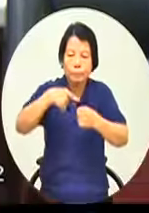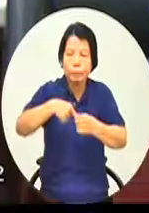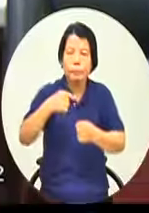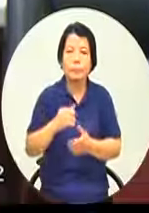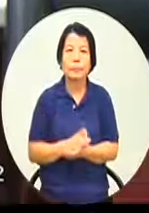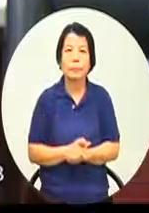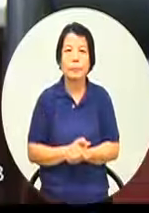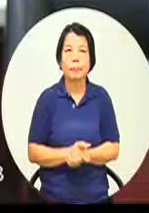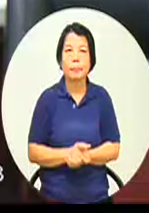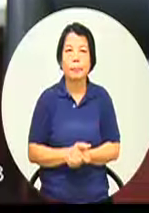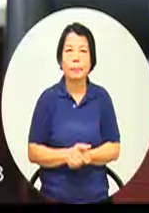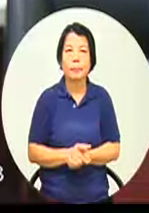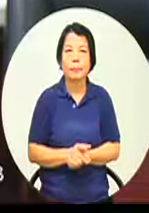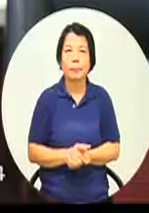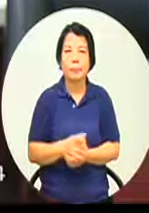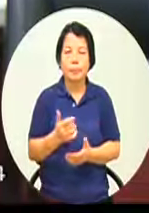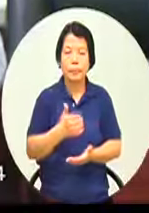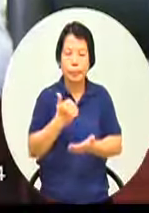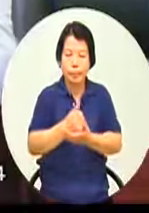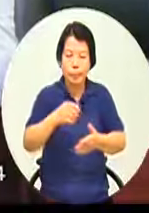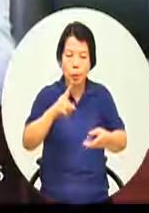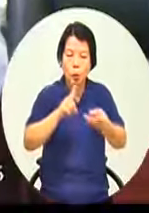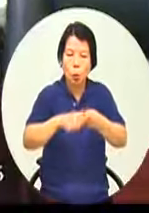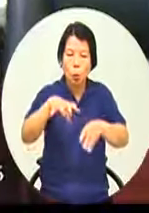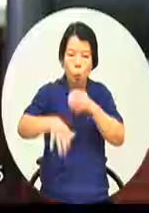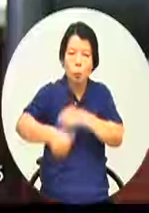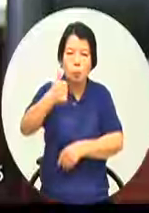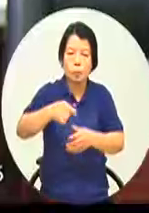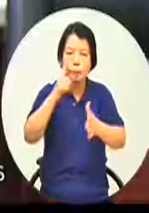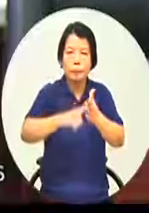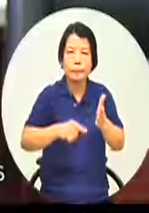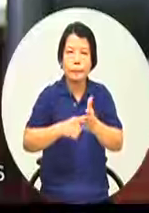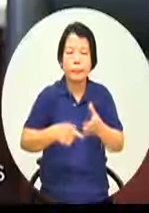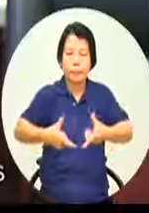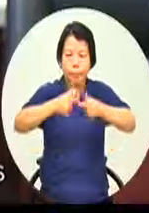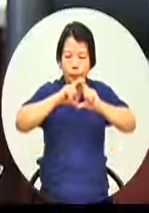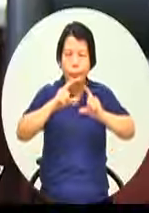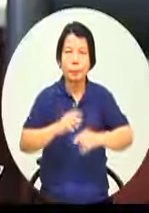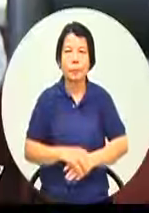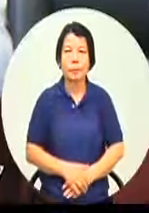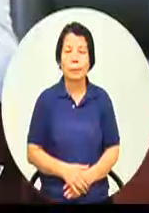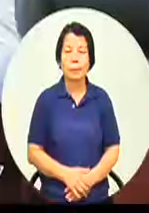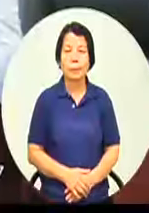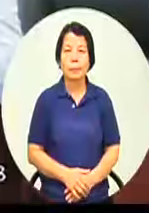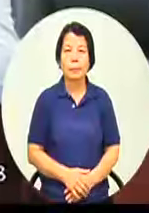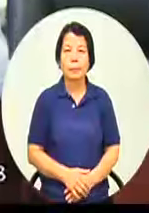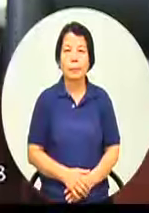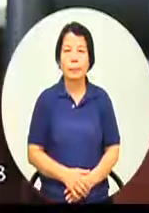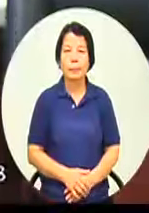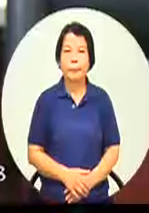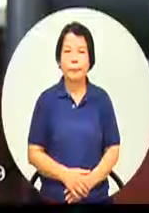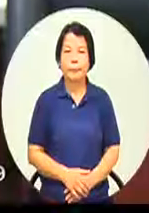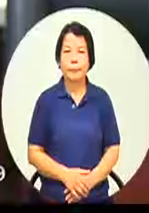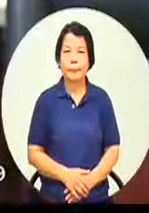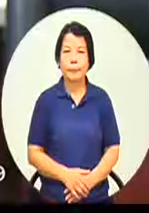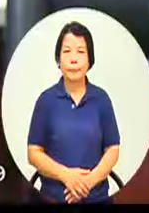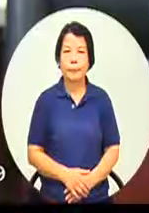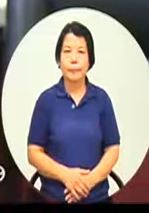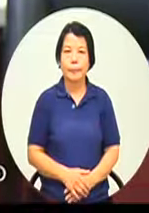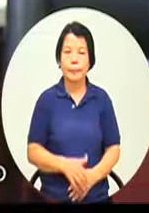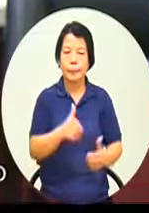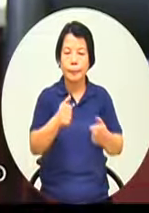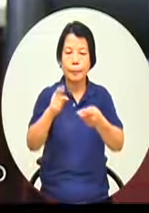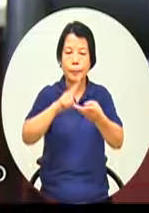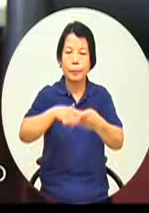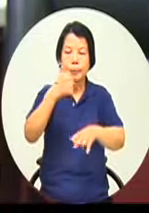家，请我们王局长简单的回应一下，因为时间有限。 局长简单答。 谢谢主